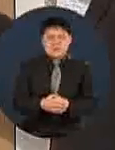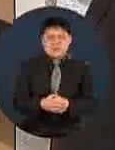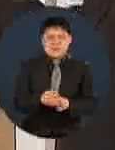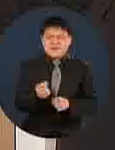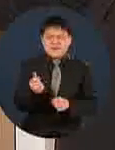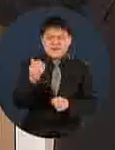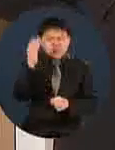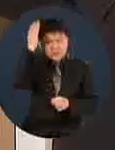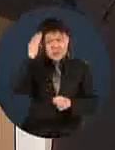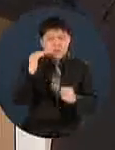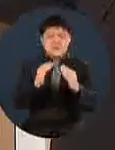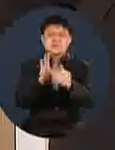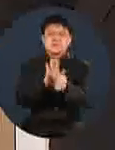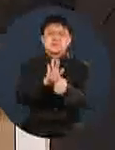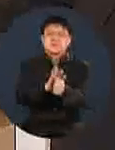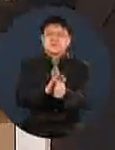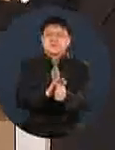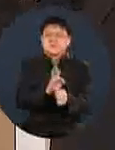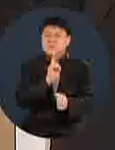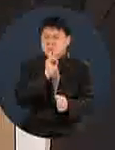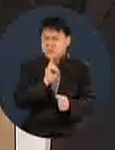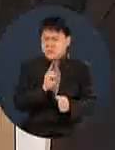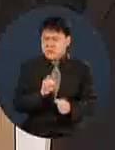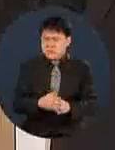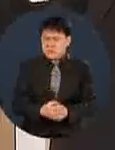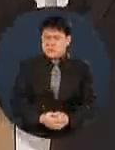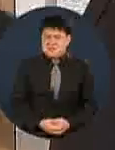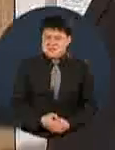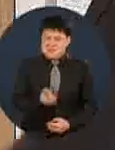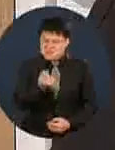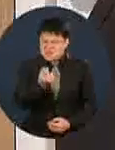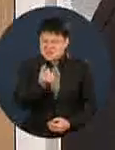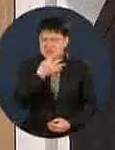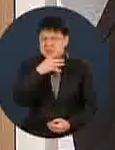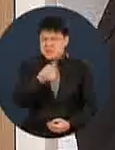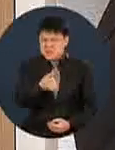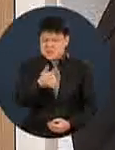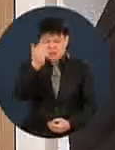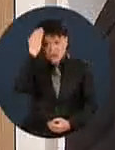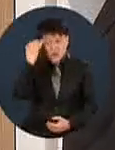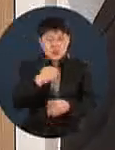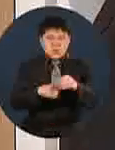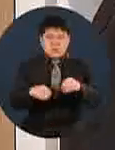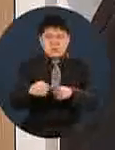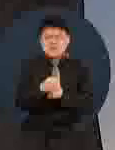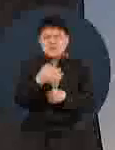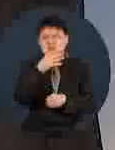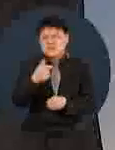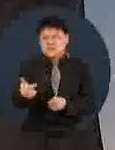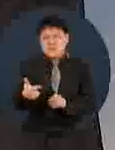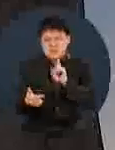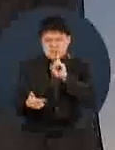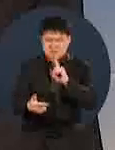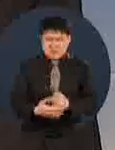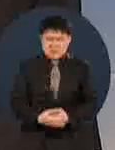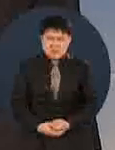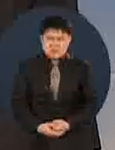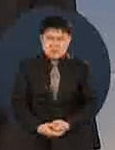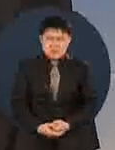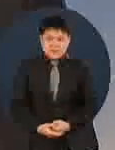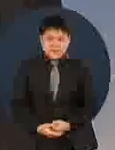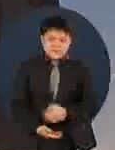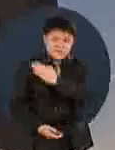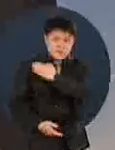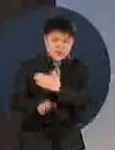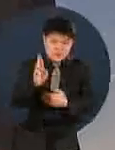흙을 다 집만 지어줬다는 결론이죠. 네. 약간 도움은 되겠습니다만 흙이 상당히 재밌는 바둑입니다. 그 다음에 이제 보겠습니다.